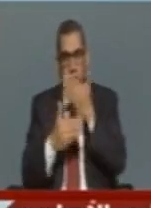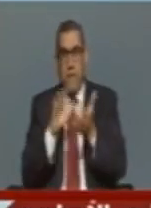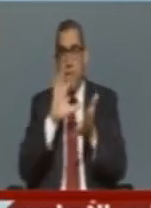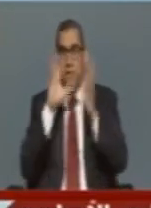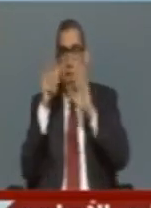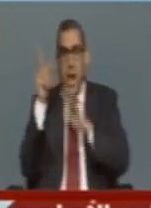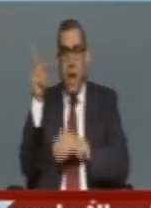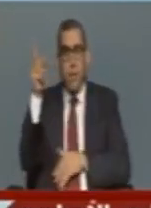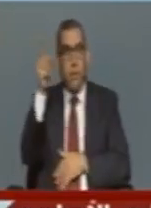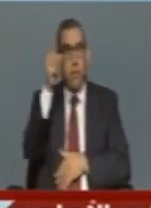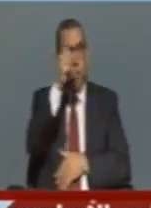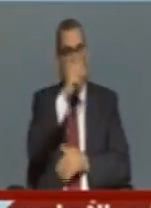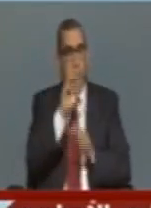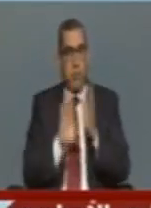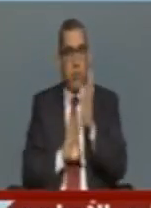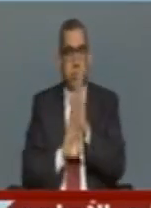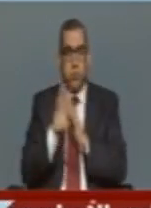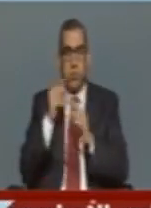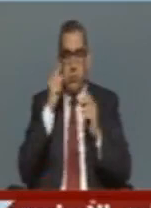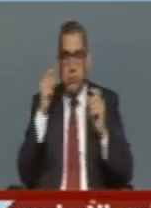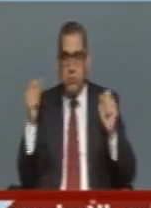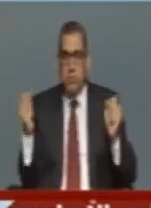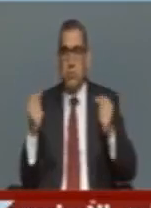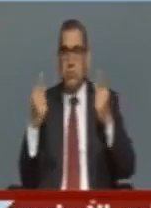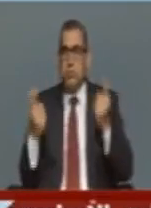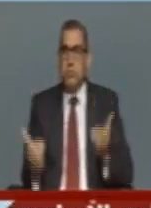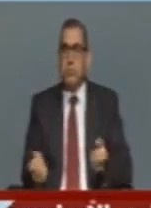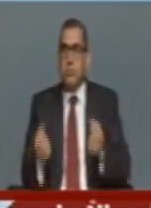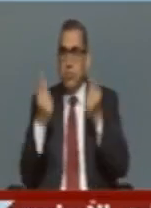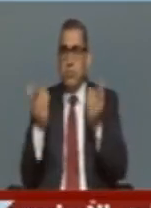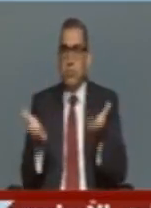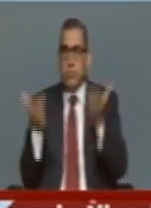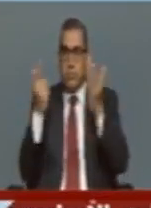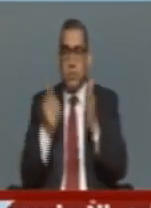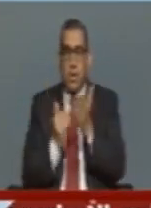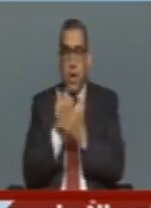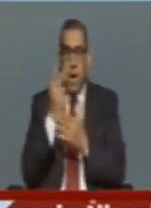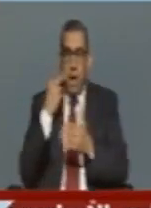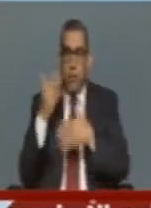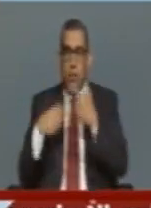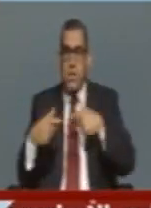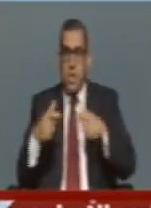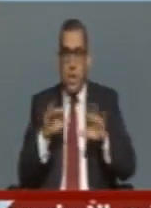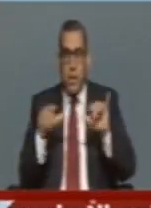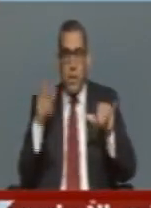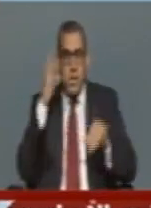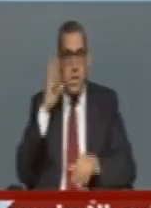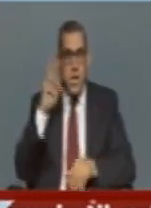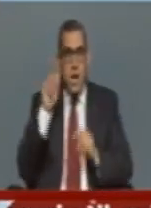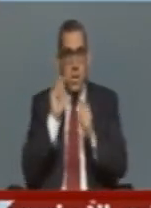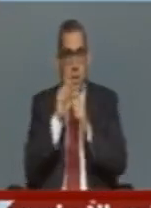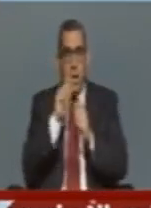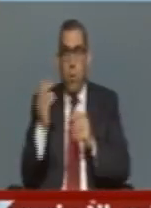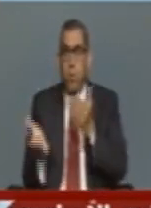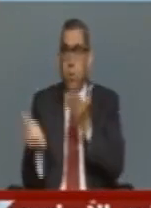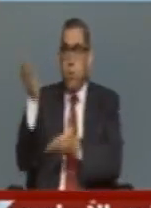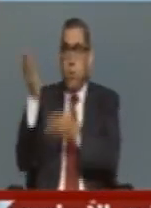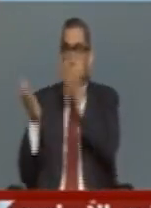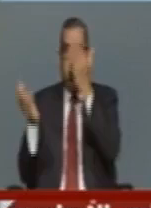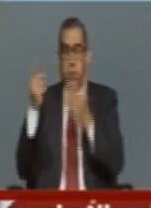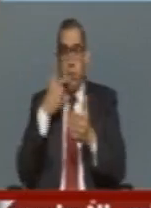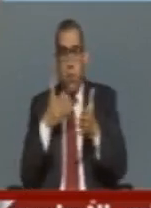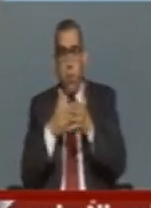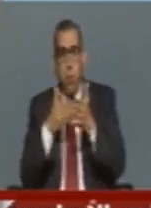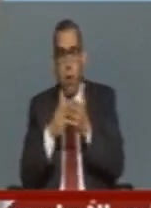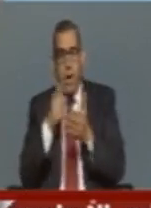في ثورات معرفية، ثورة الصناعية الرابعة والخامسة والتحول الرقمي والذكاء الاصطناعي، في وظائف هتختفي،